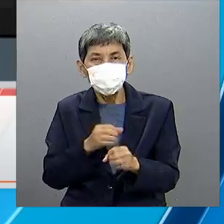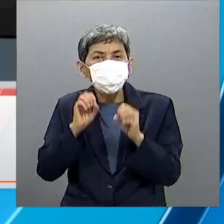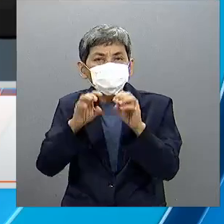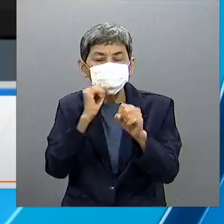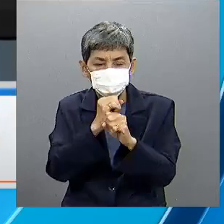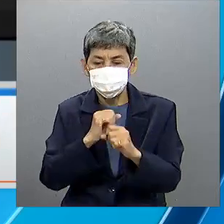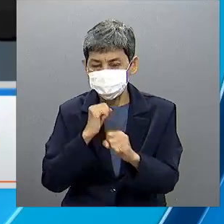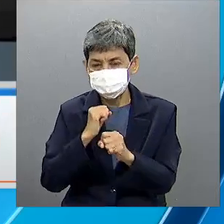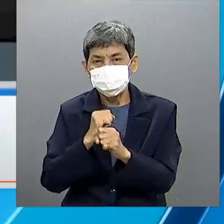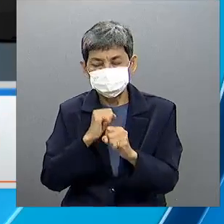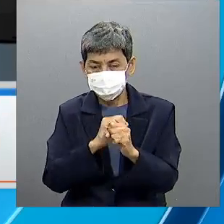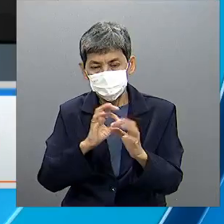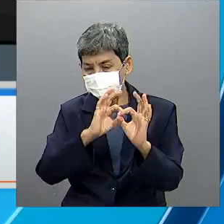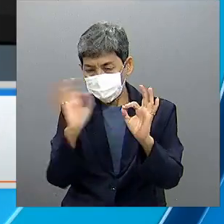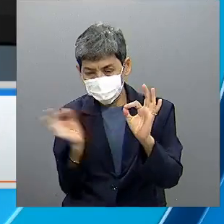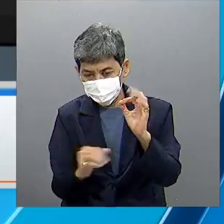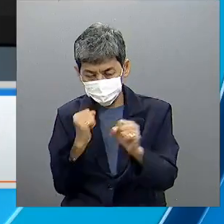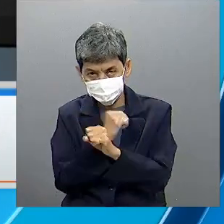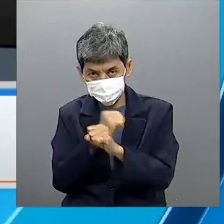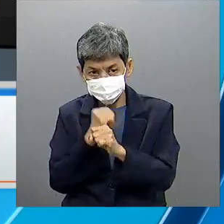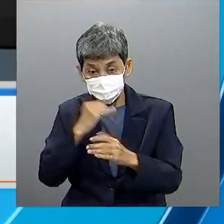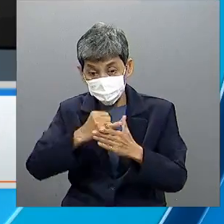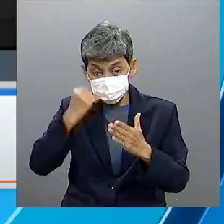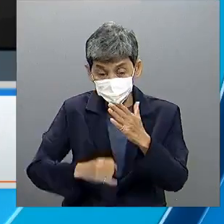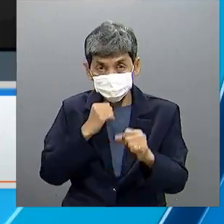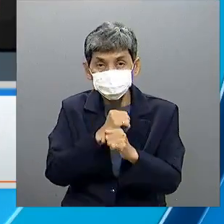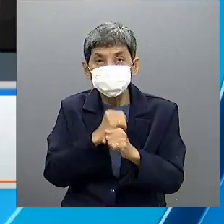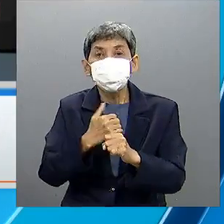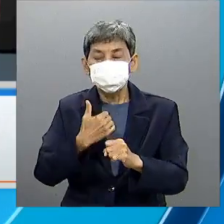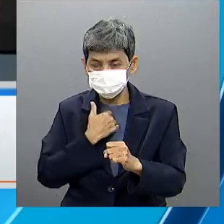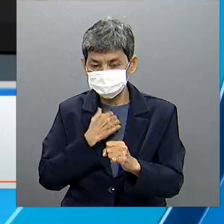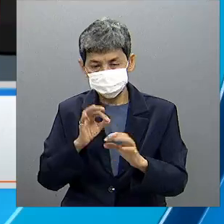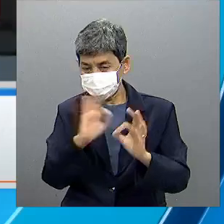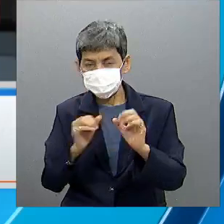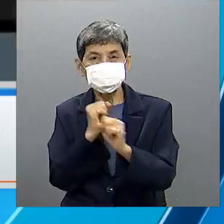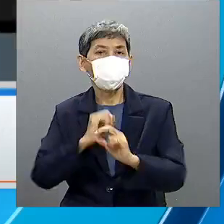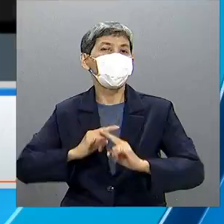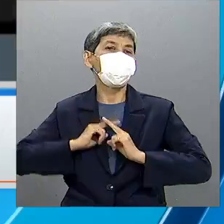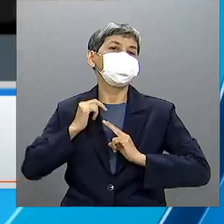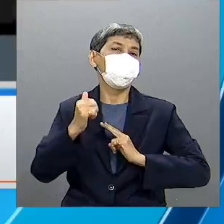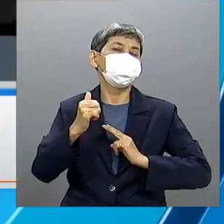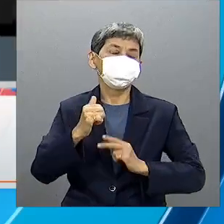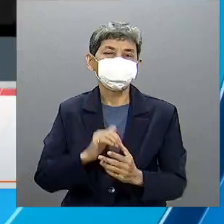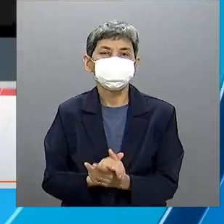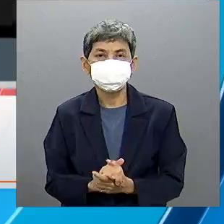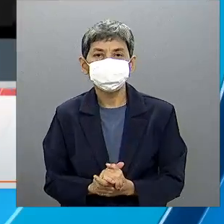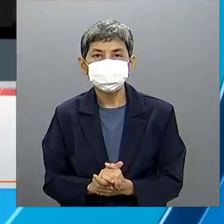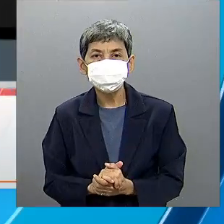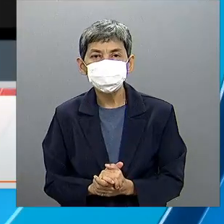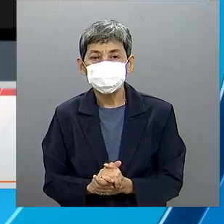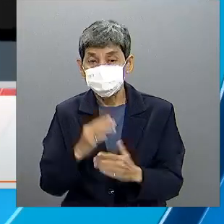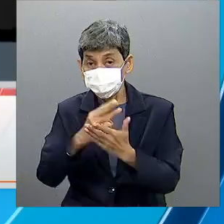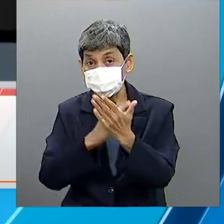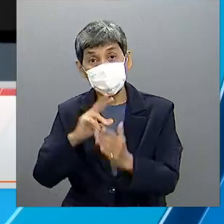ราฟิกเขาอะเมื่อจบแล้วเขาสามารถเป็นคอนเทนต์ครีเอเตอร์ได้เลยอย่างเงี้ยค่ะ โอ้เป็น3วิชาที่ไม่ต้องถาม